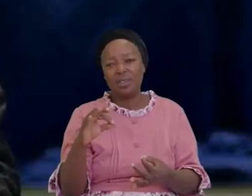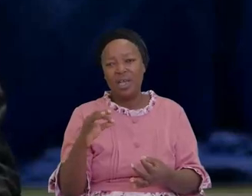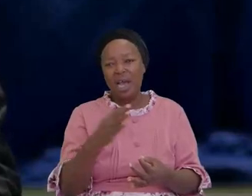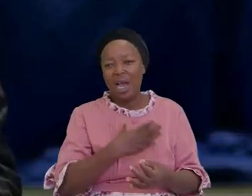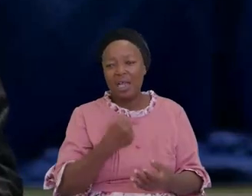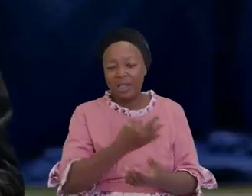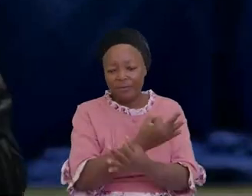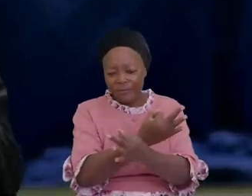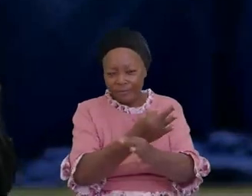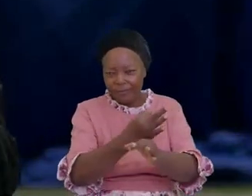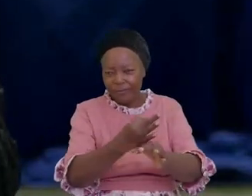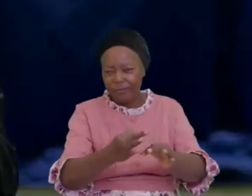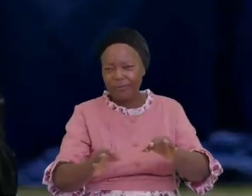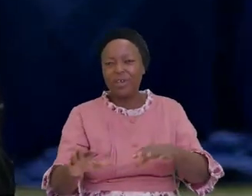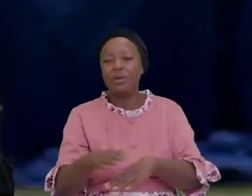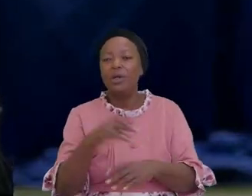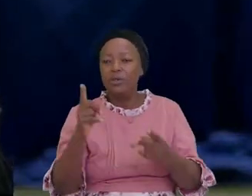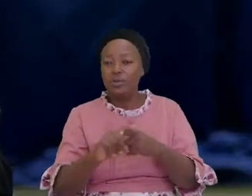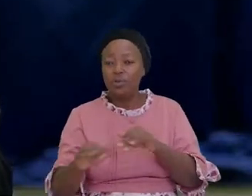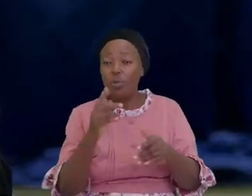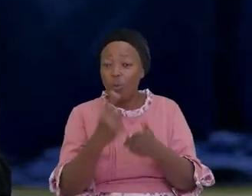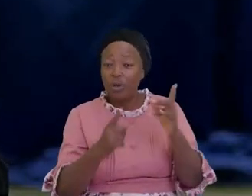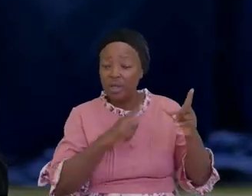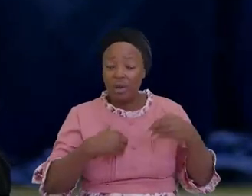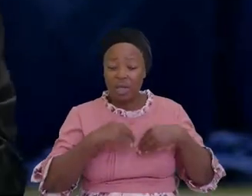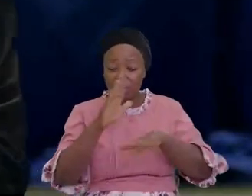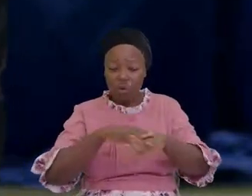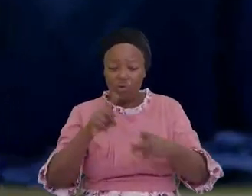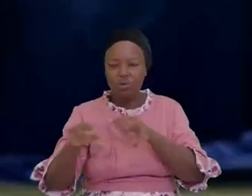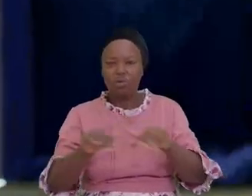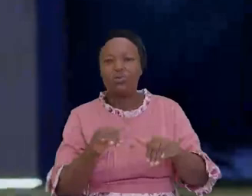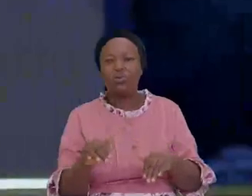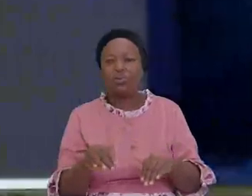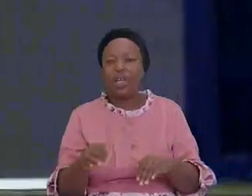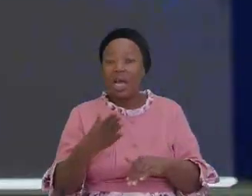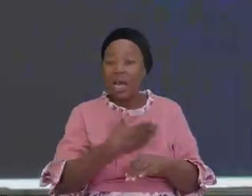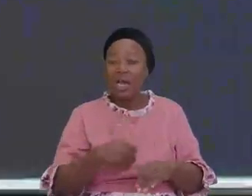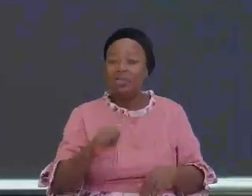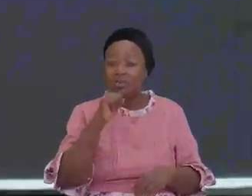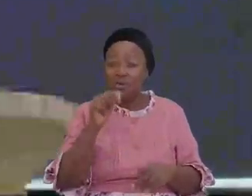Et la liberté de faire ce que Dieu vous appelle à faire.